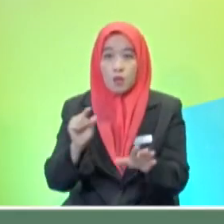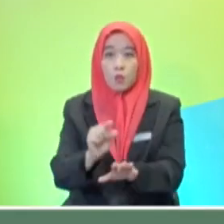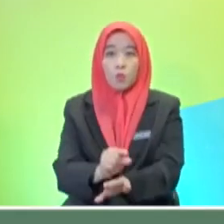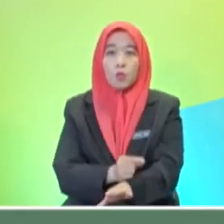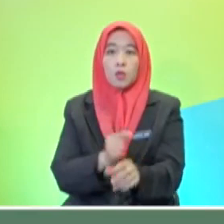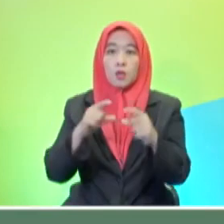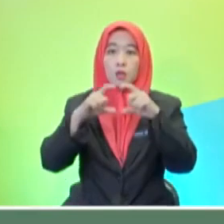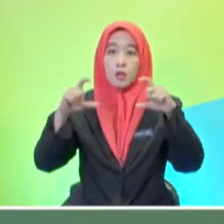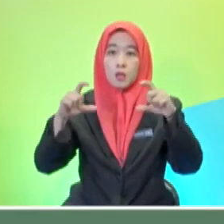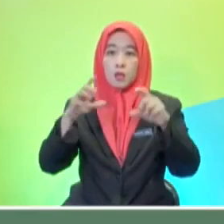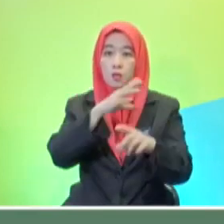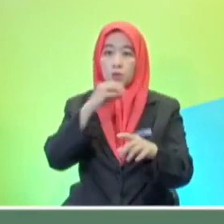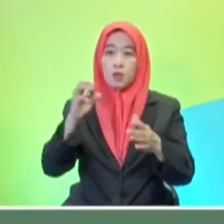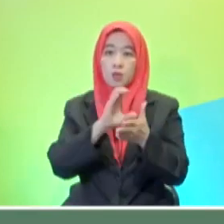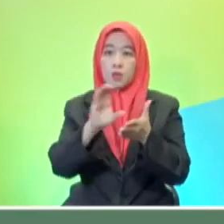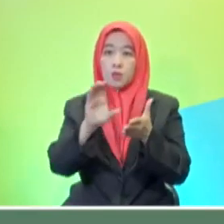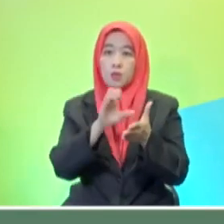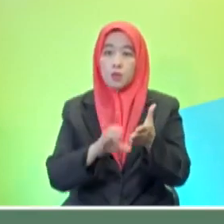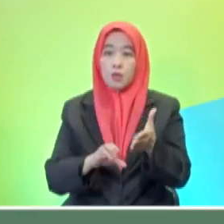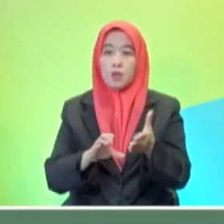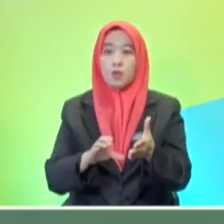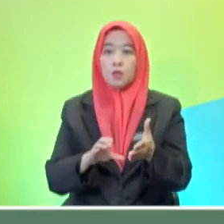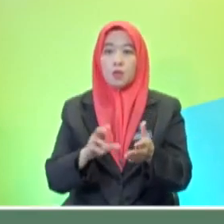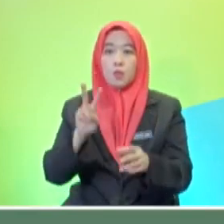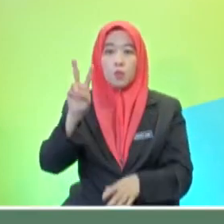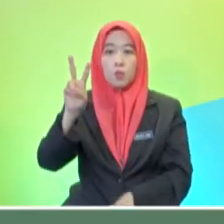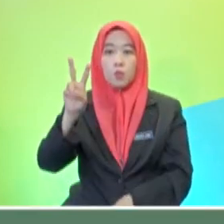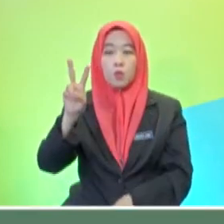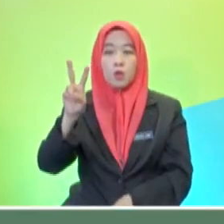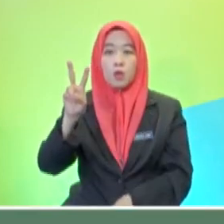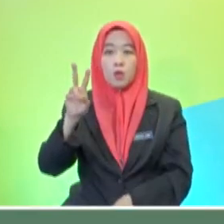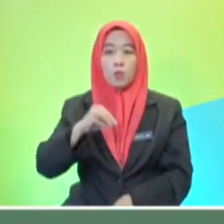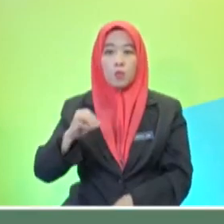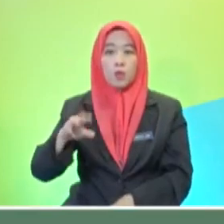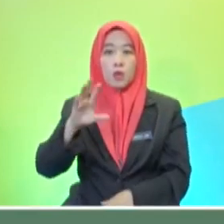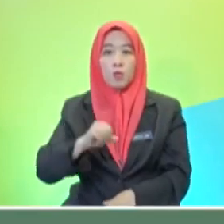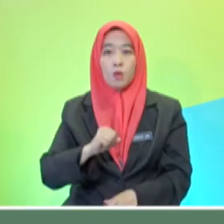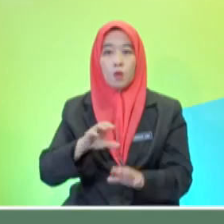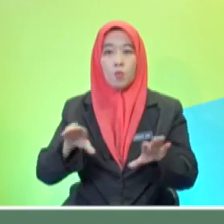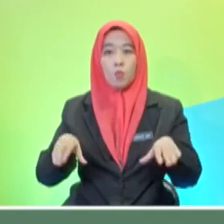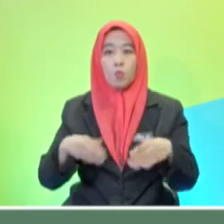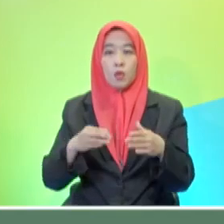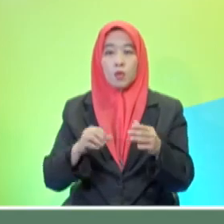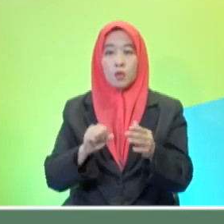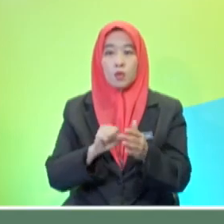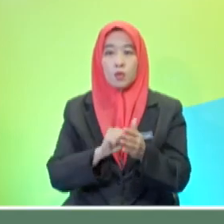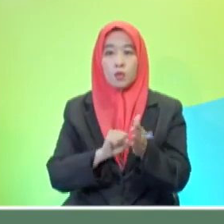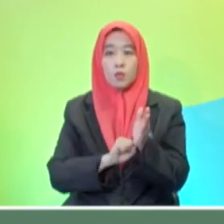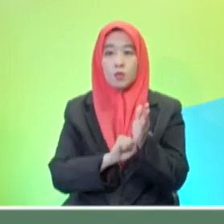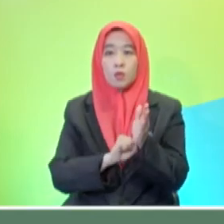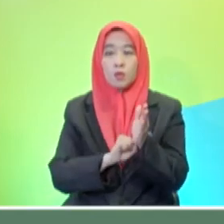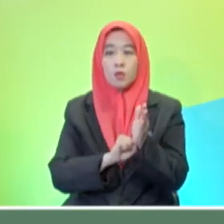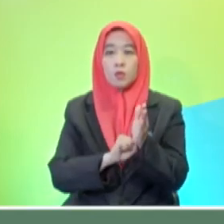gambar dan carta alir. Dan seterusnya yang kedua, murid dapat membuat kesimpulan keperluan asas untuk tumbesaran